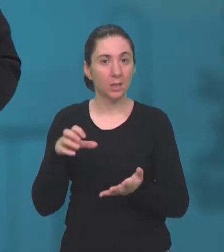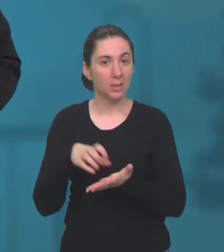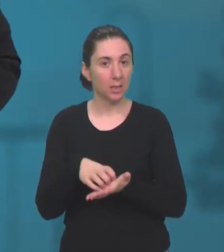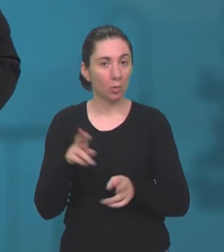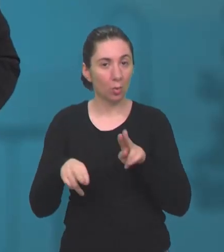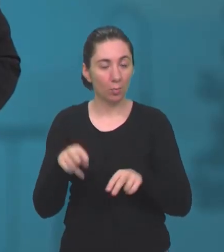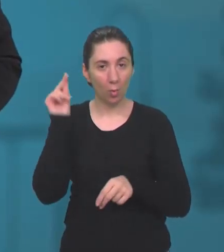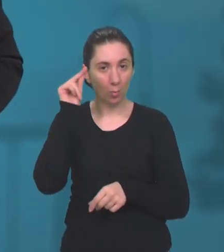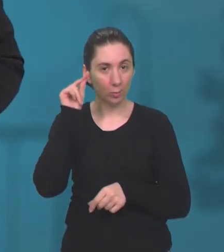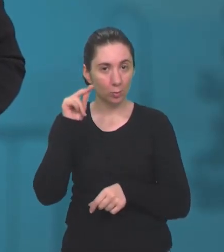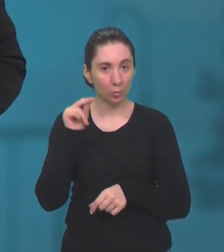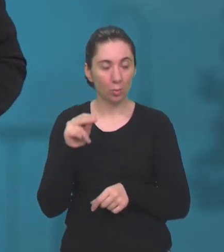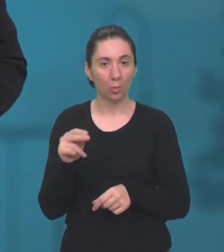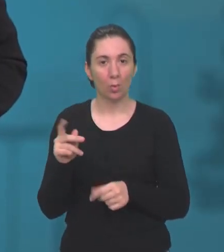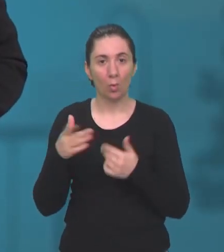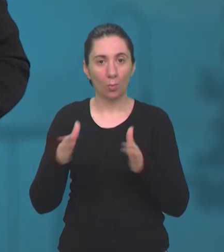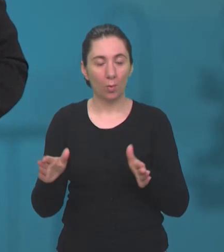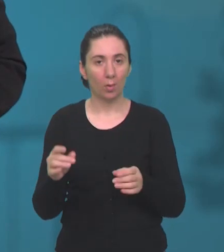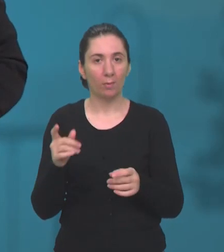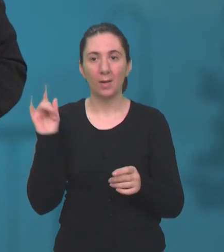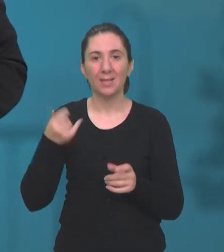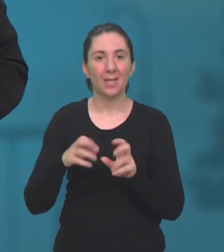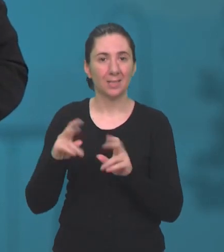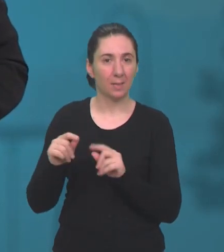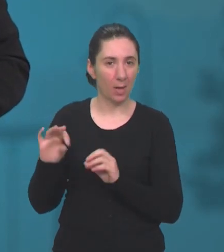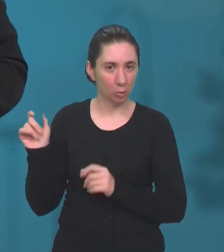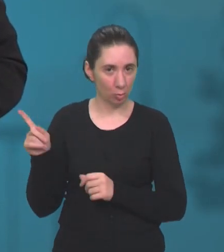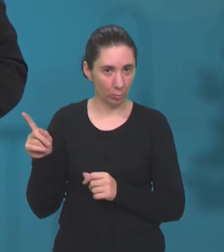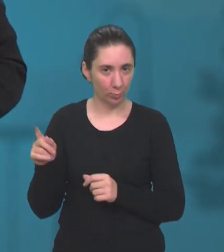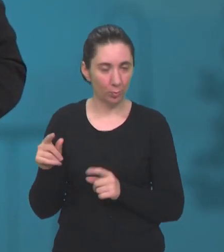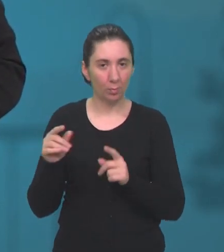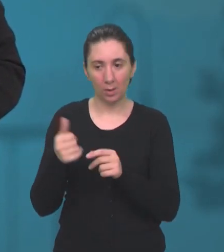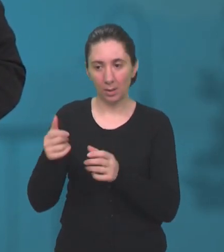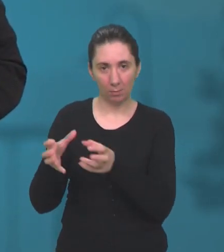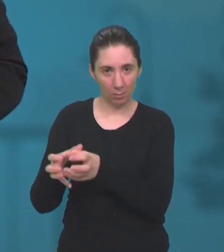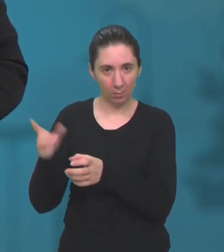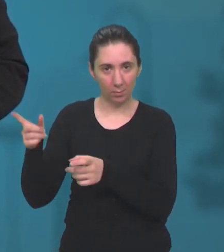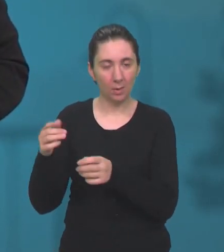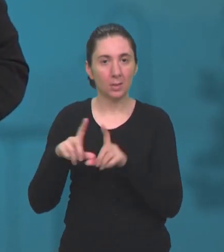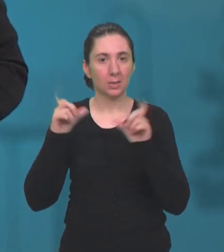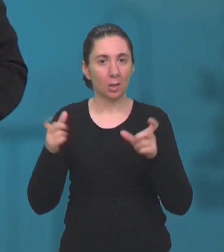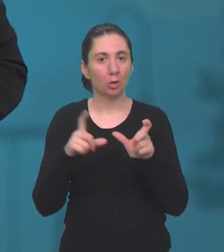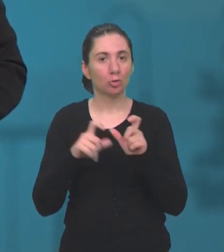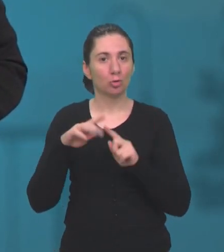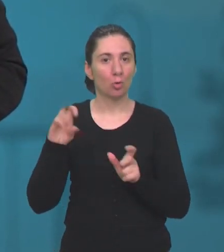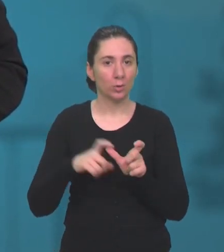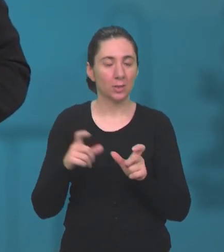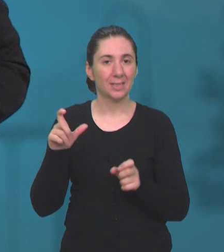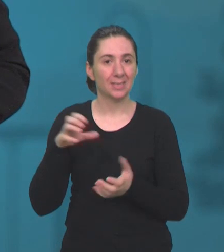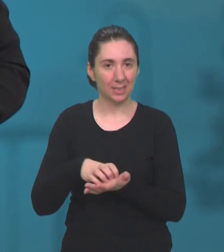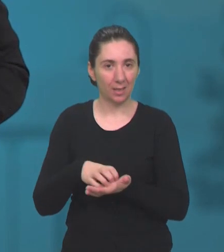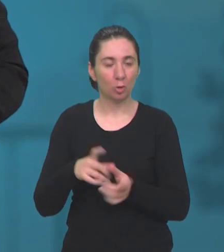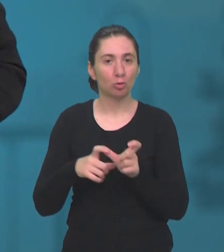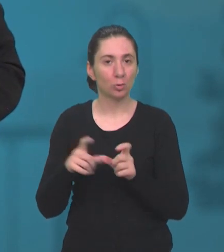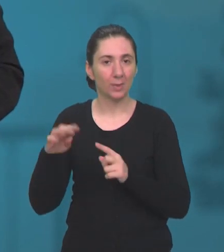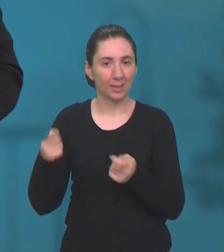Centar za odgoj i obrazovanje Lug otvorio je podružnicu u Jastrebarskom. Podružnica je smještena u zgradi Štros centra na